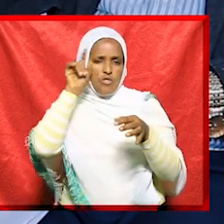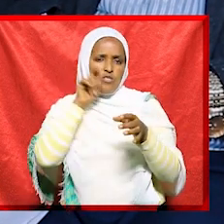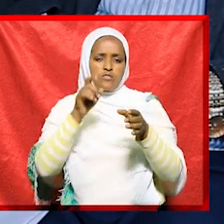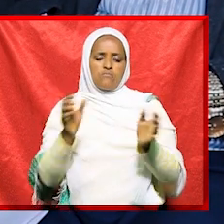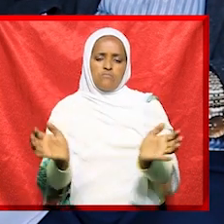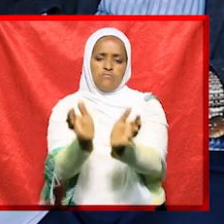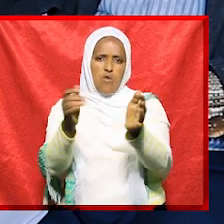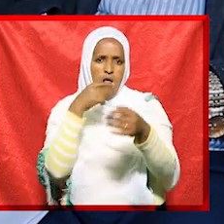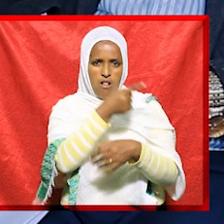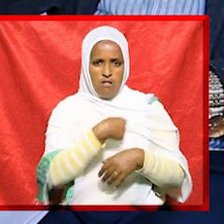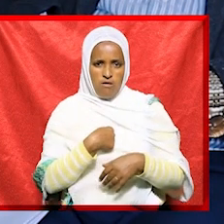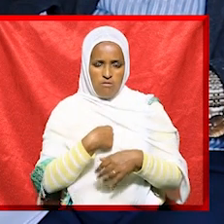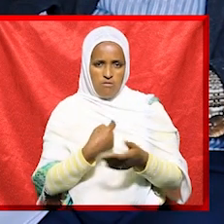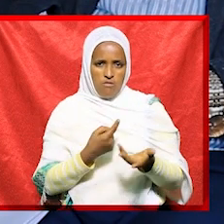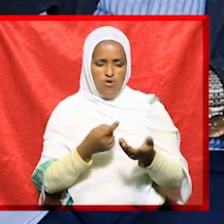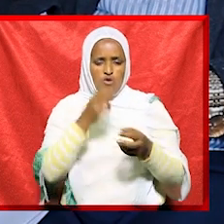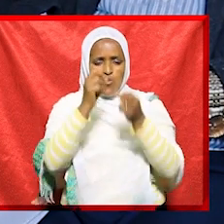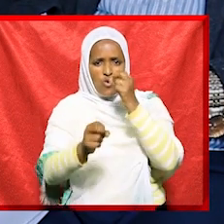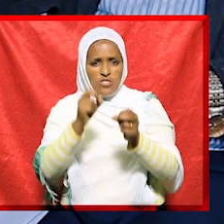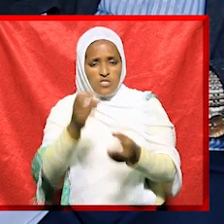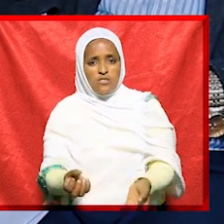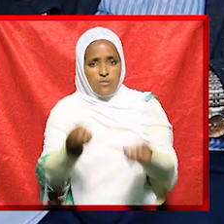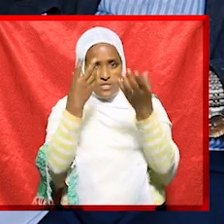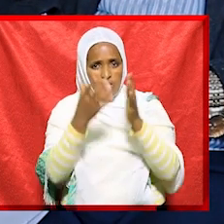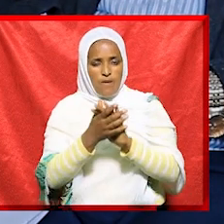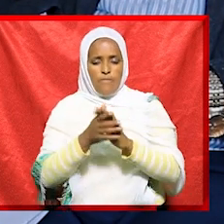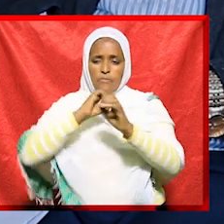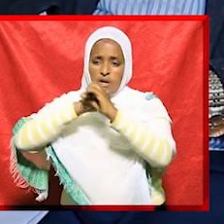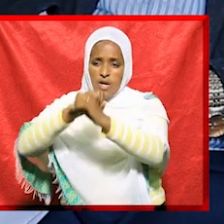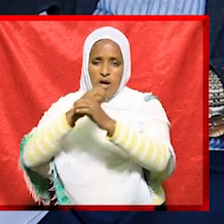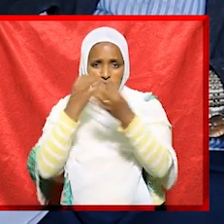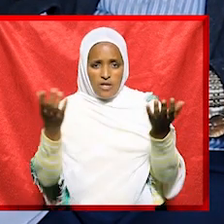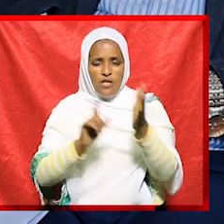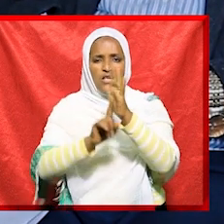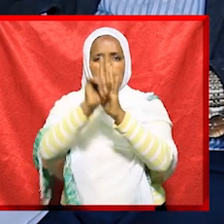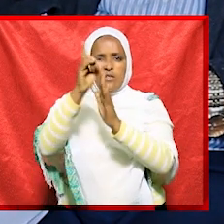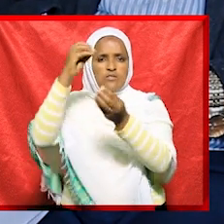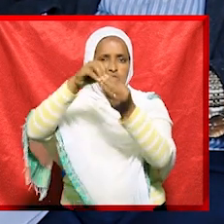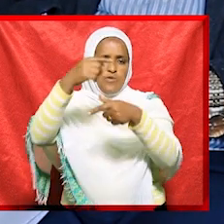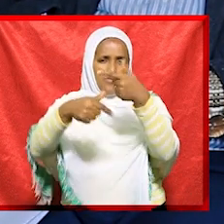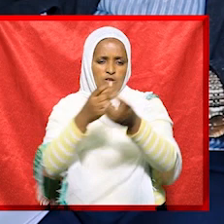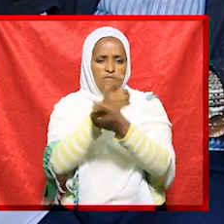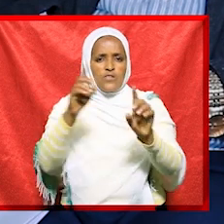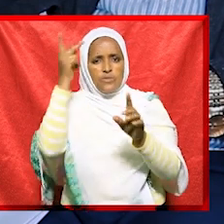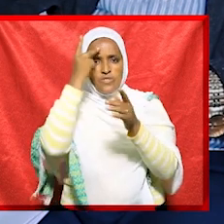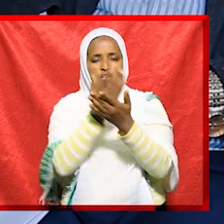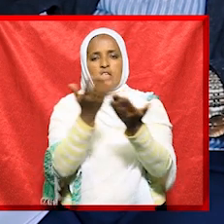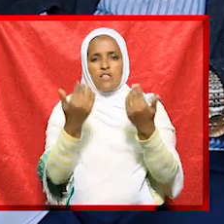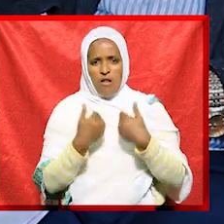ረድቶናልና። ትክክል ነው። ወንጀል ሲበዛ የሚከላከል ከሌለ እያደገ ነው የሚሄደው። ፍትህ ሚኒስቴር የት